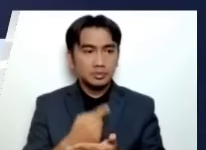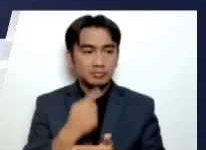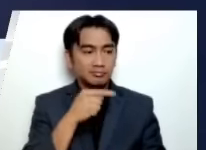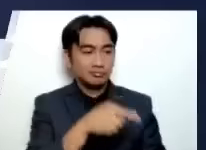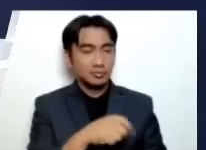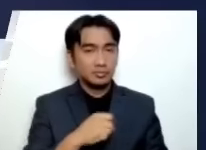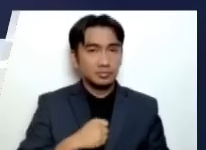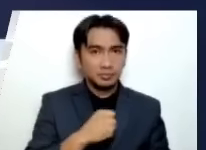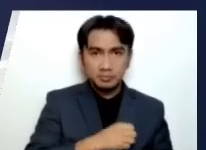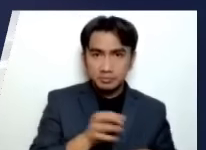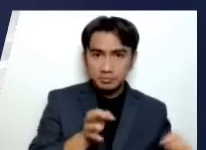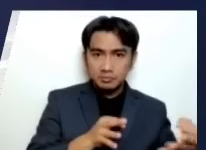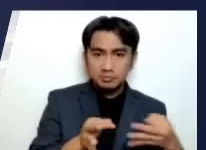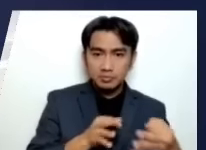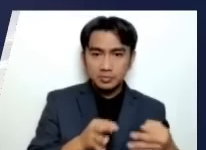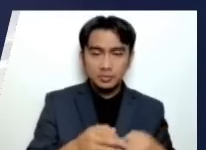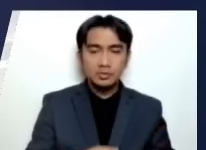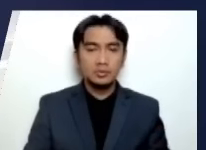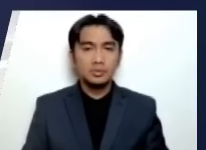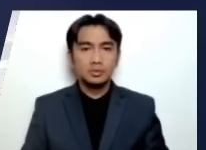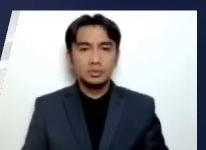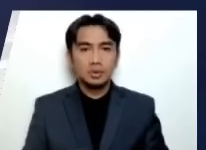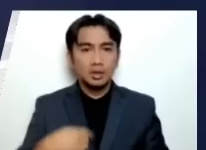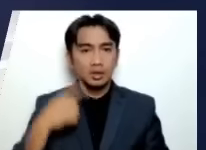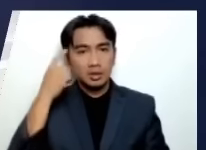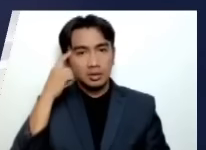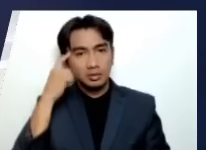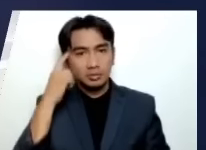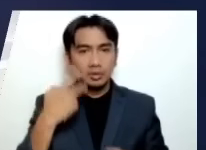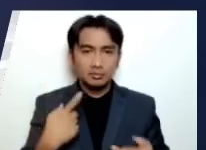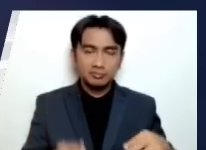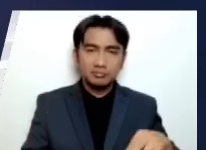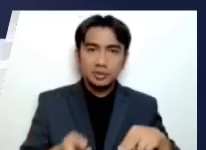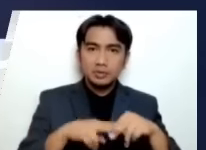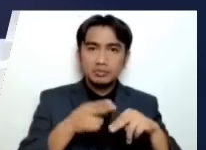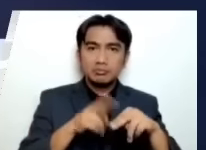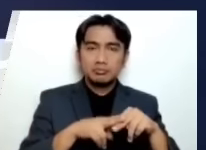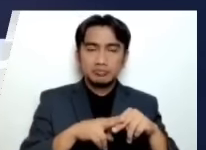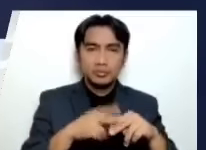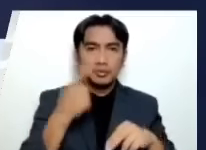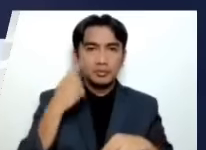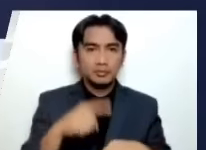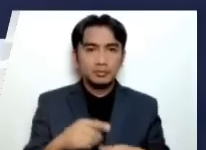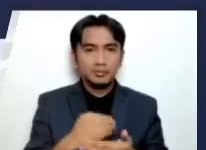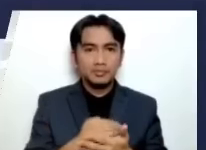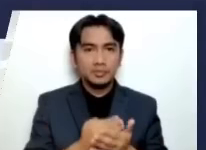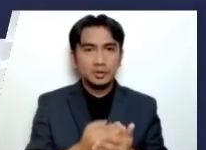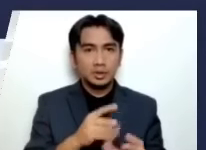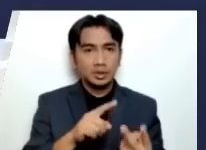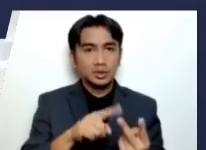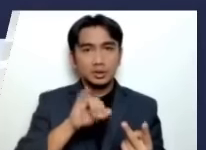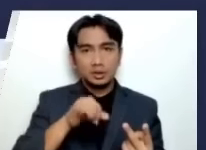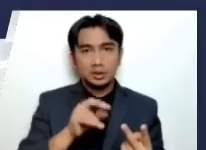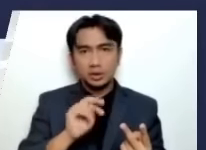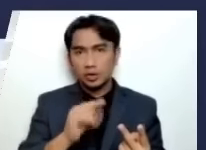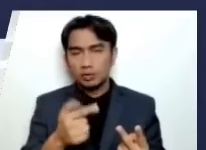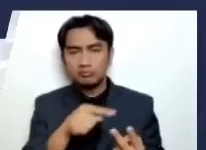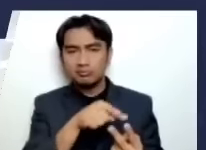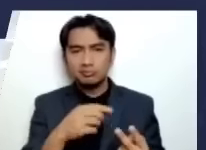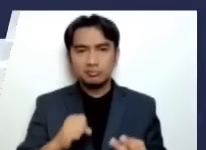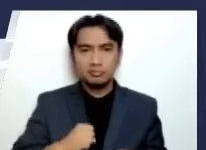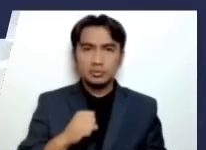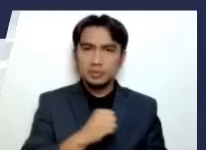budget allocation. I think it's Senator Joel Villanueva and Senator Jingo Estrada. So yung appetite ng ibang senador